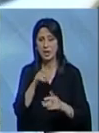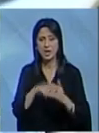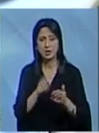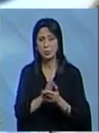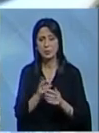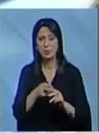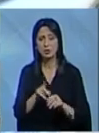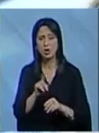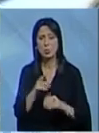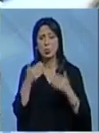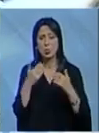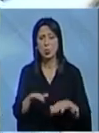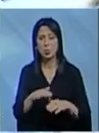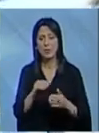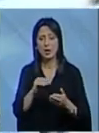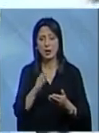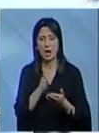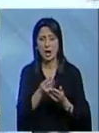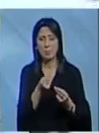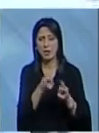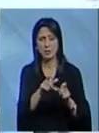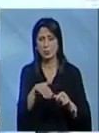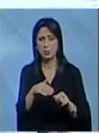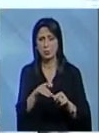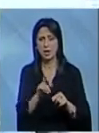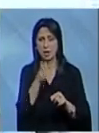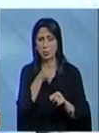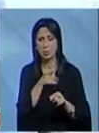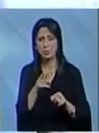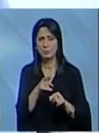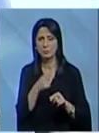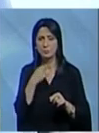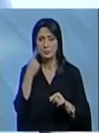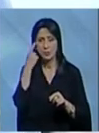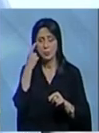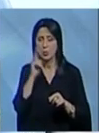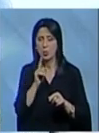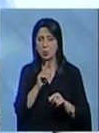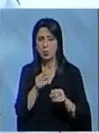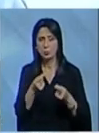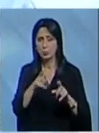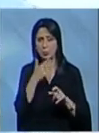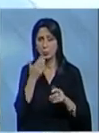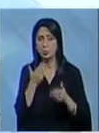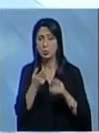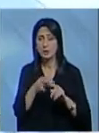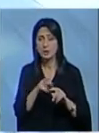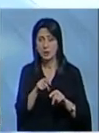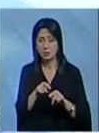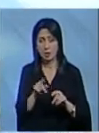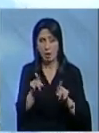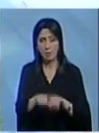დარწმუნებული იმაში, რომ უკვე აისახა ფასებს, ამას გარკვეული. მე მგონია, რომ არ გაზრდილა. თუმცა თუ ეს